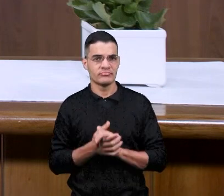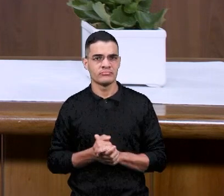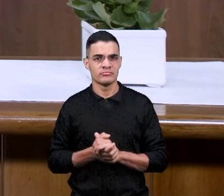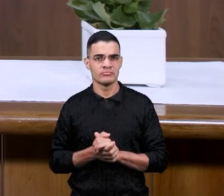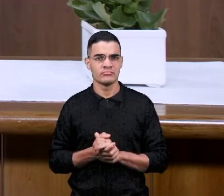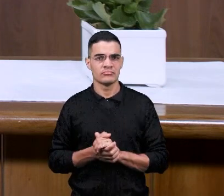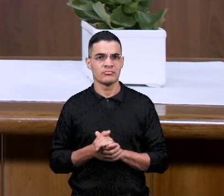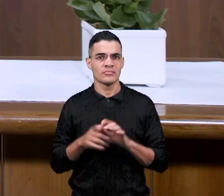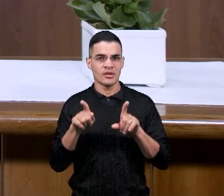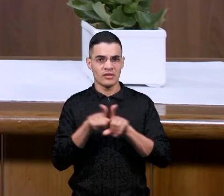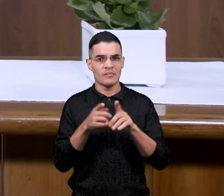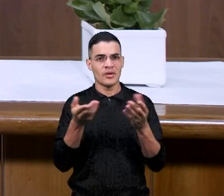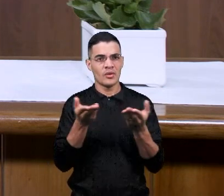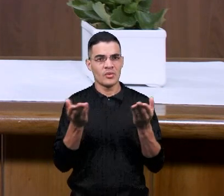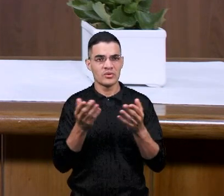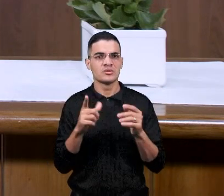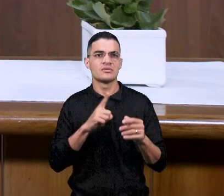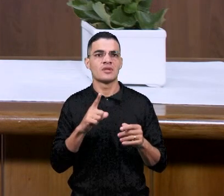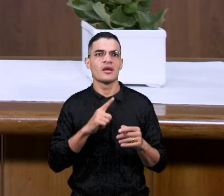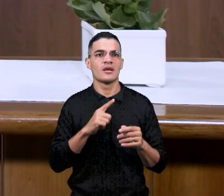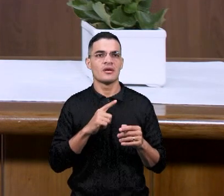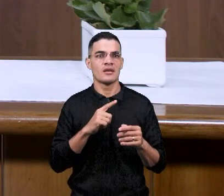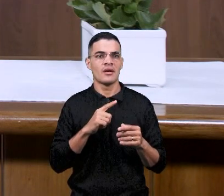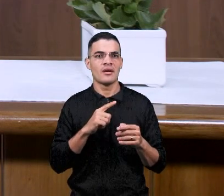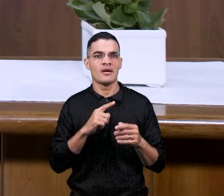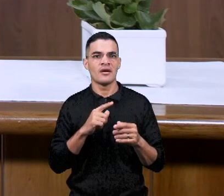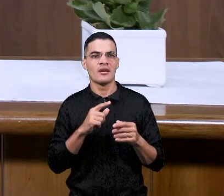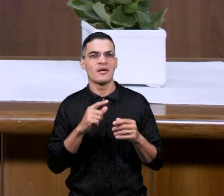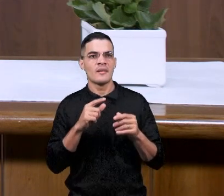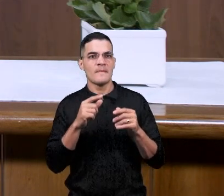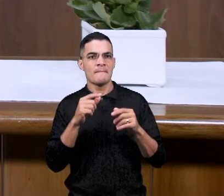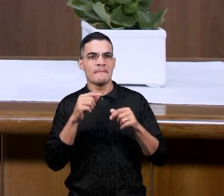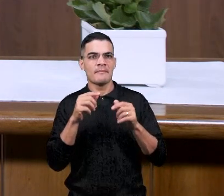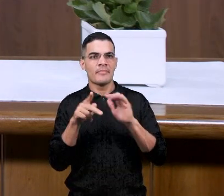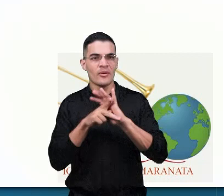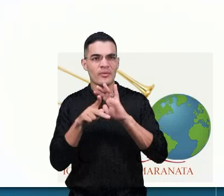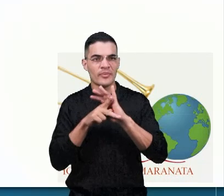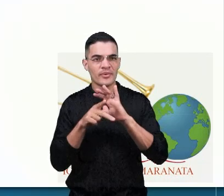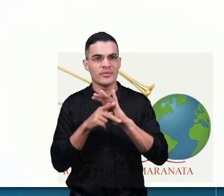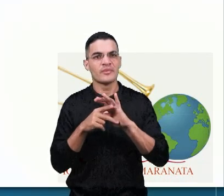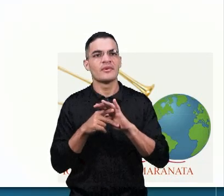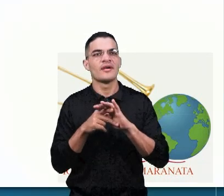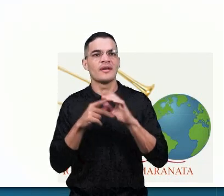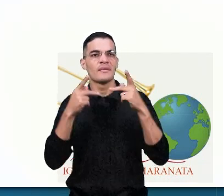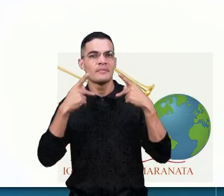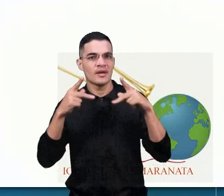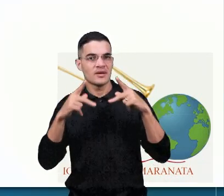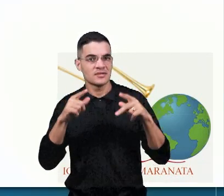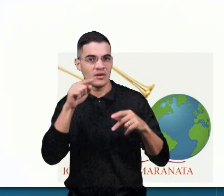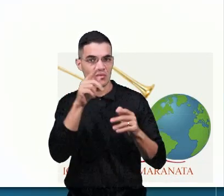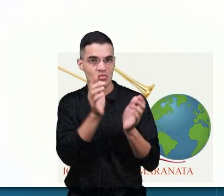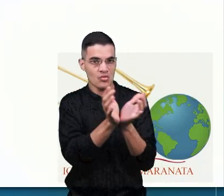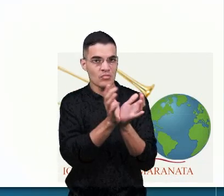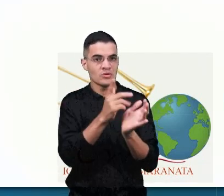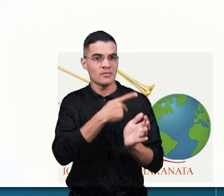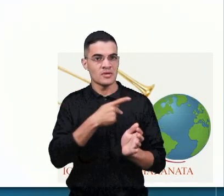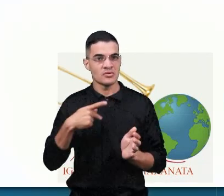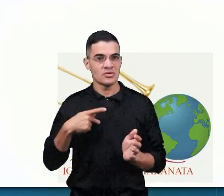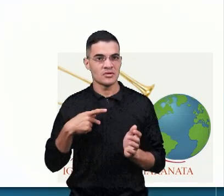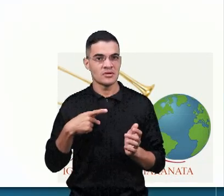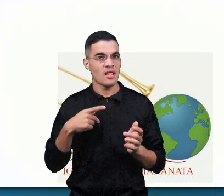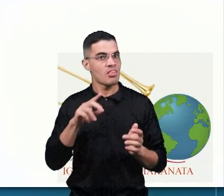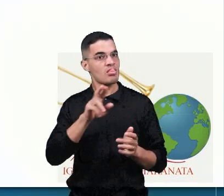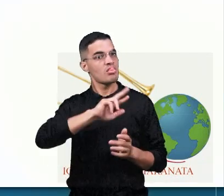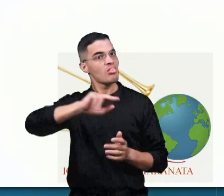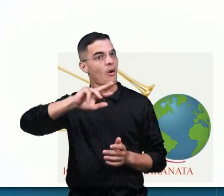Nous avons les suggestions de messages. Voici. avec une observation. Ces suggestions